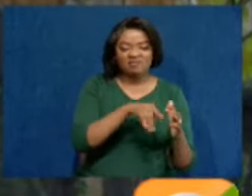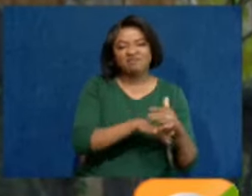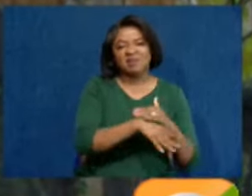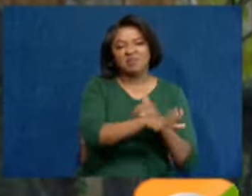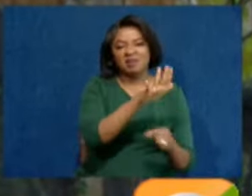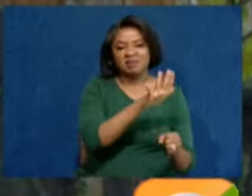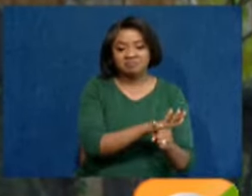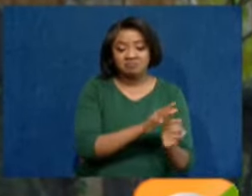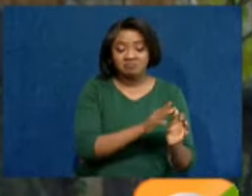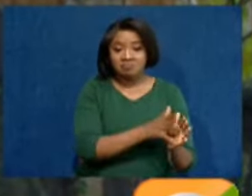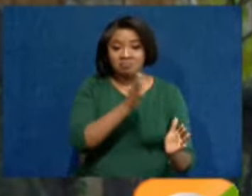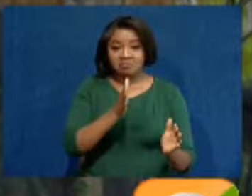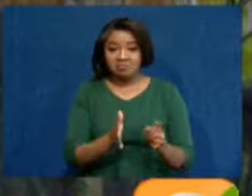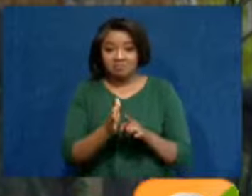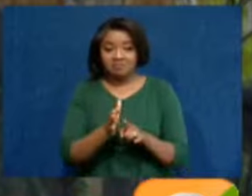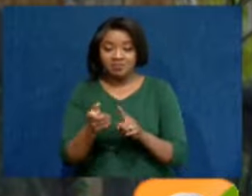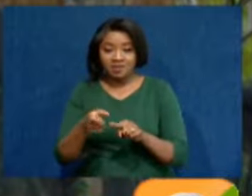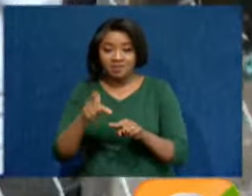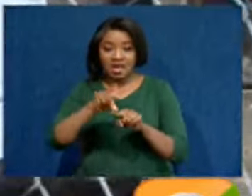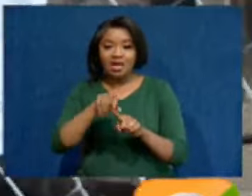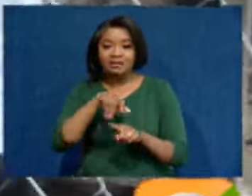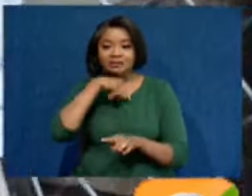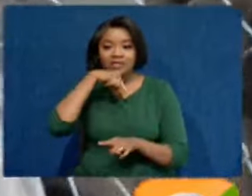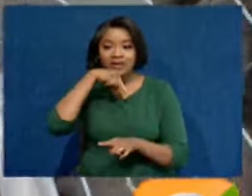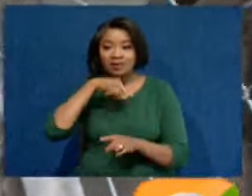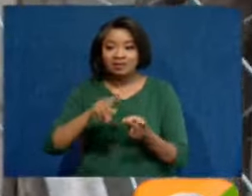that nika introduce sasa peacocks.